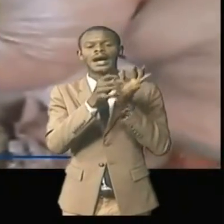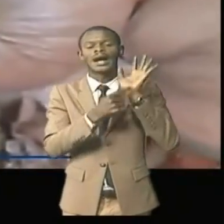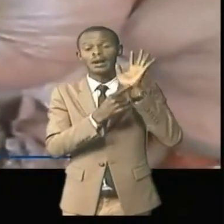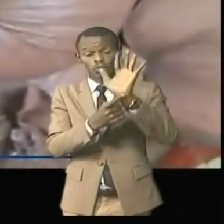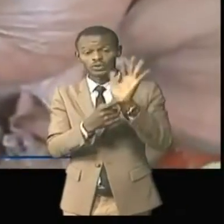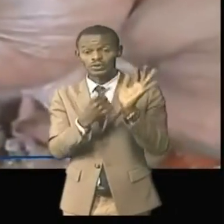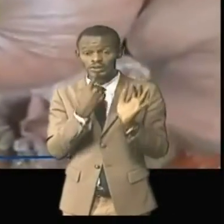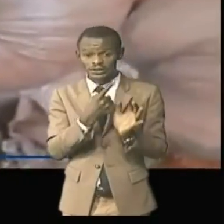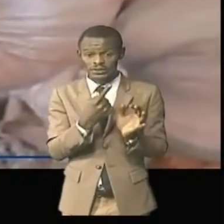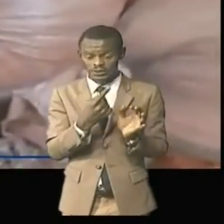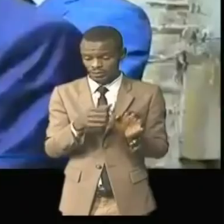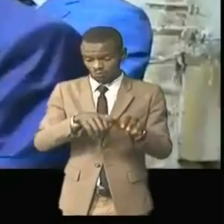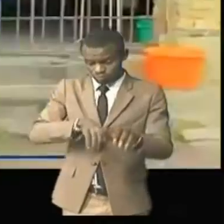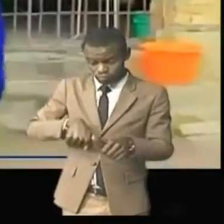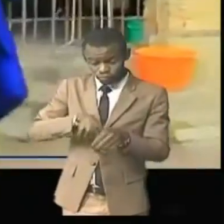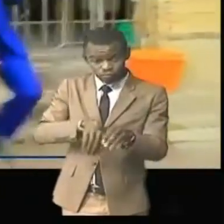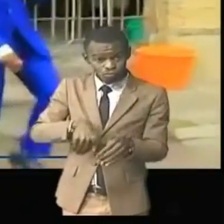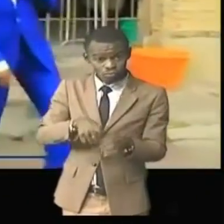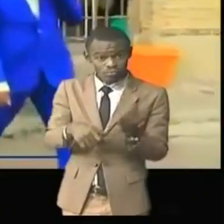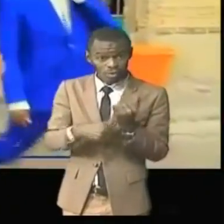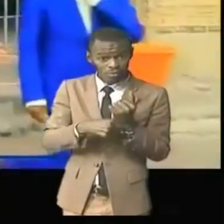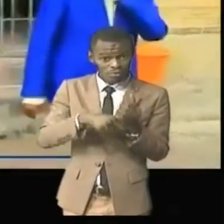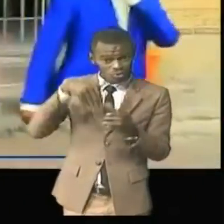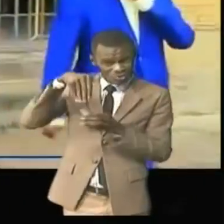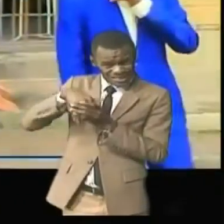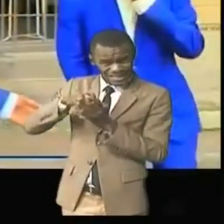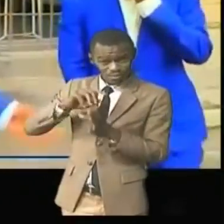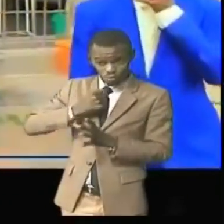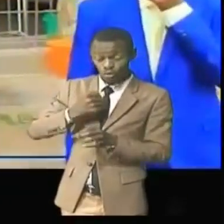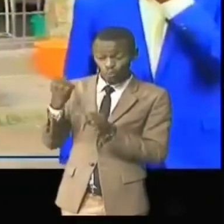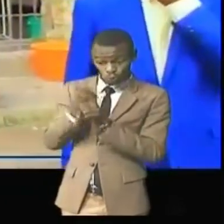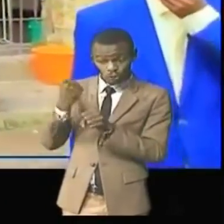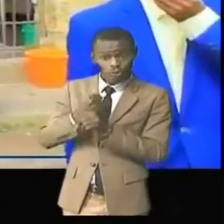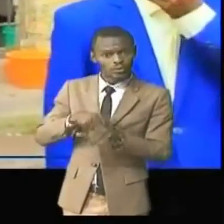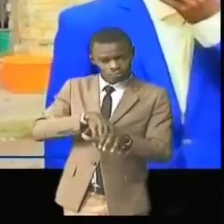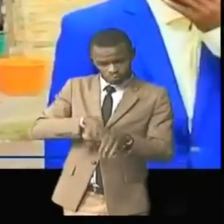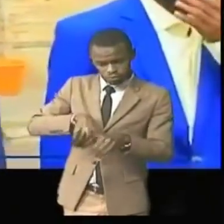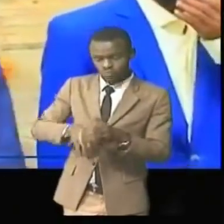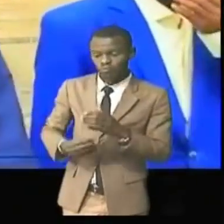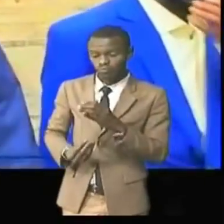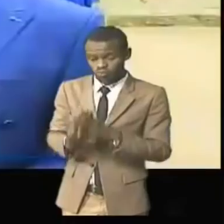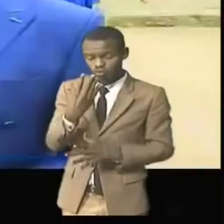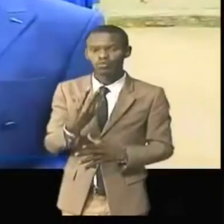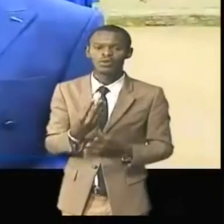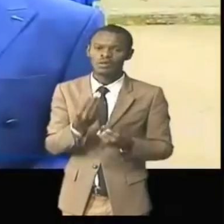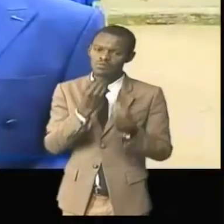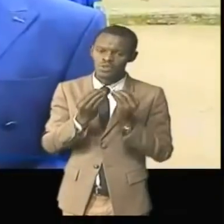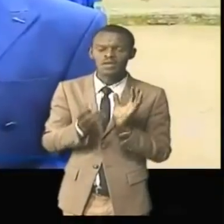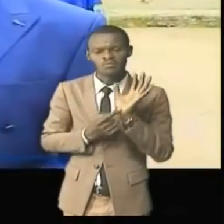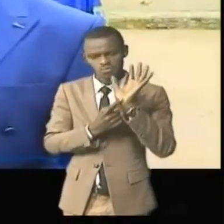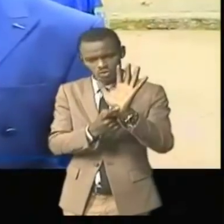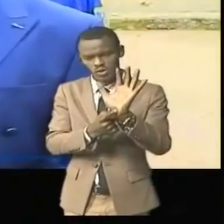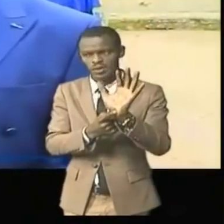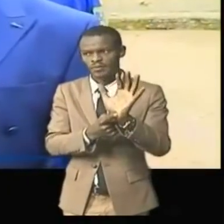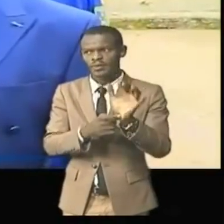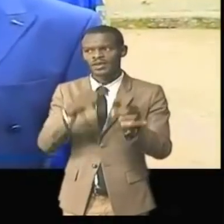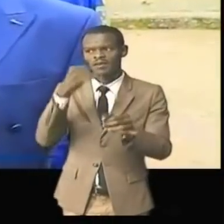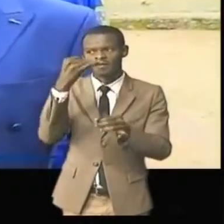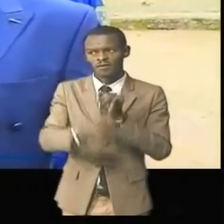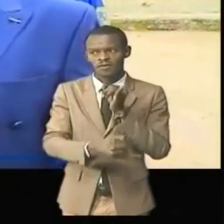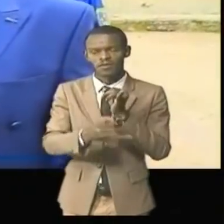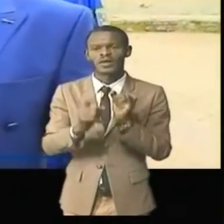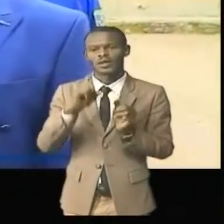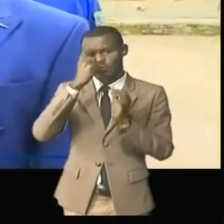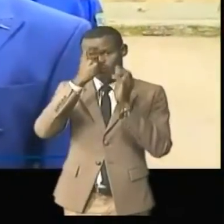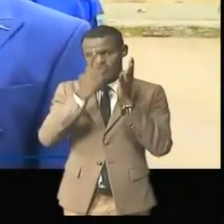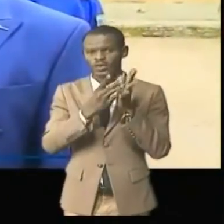d'autres aliments. À la fin de la cérémonie, l'autorité provinciale a livré un message de paix. Quand on passe le temps à la prison, c'est